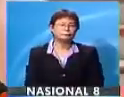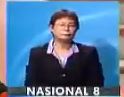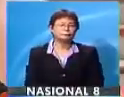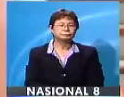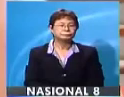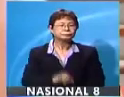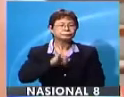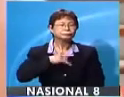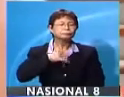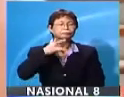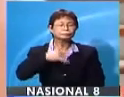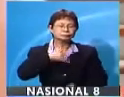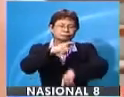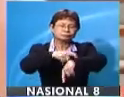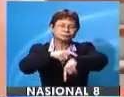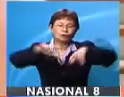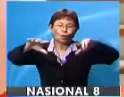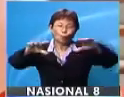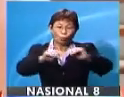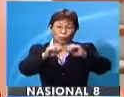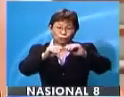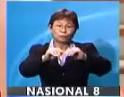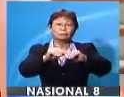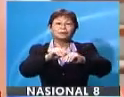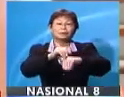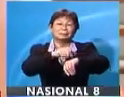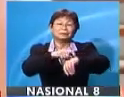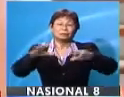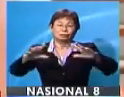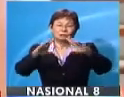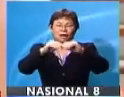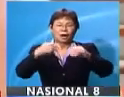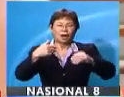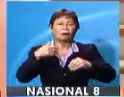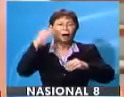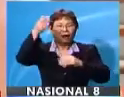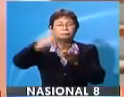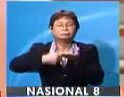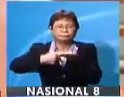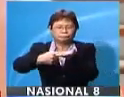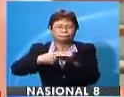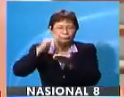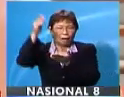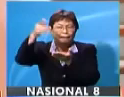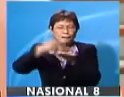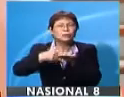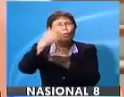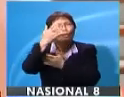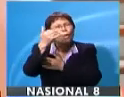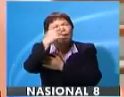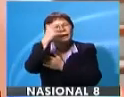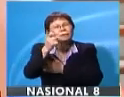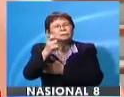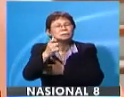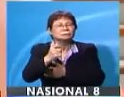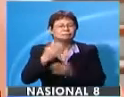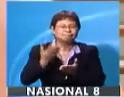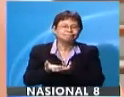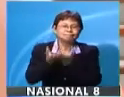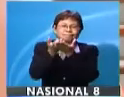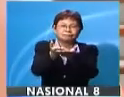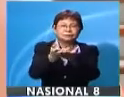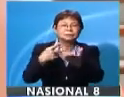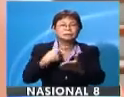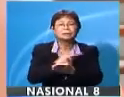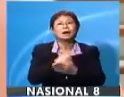Saya rasa semasa konvensyen nanti akan ada perkara ini akan dibincangkanlah. Kerana dalam resolusi